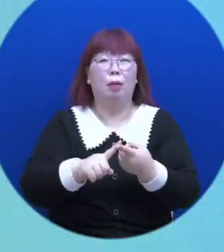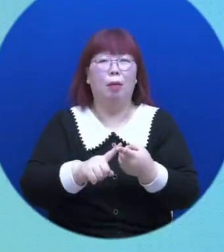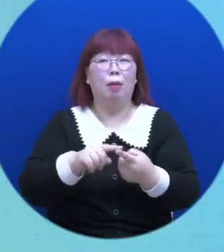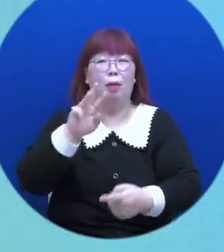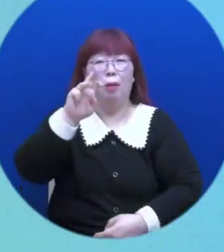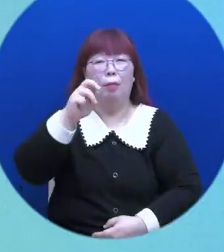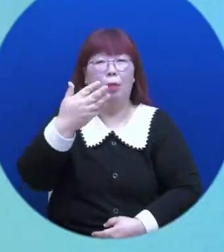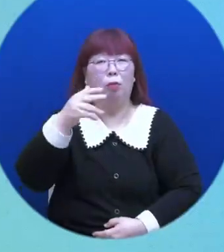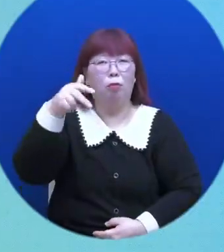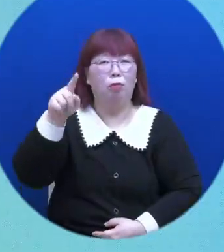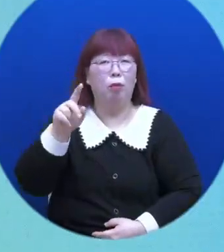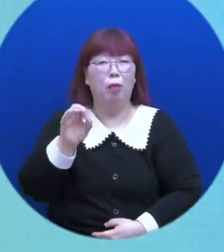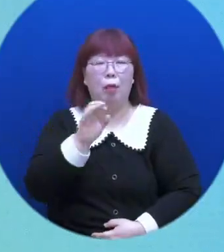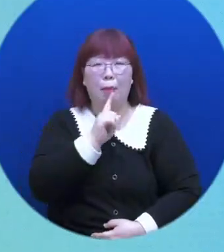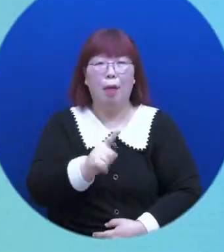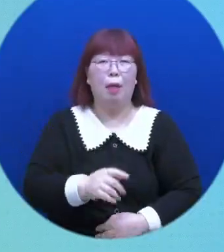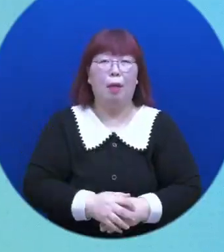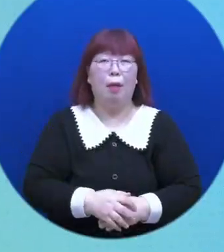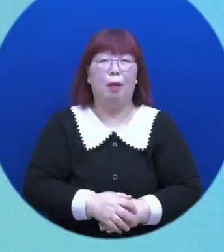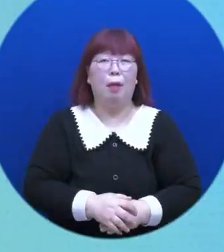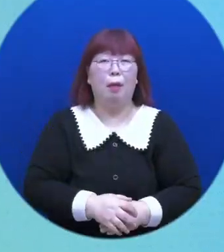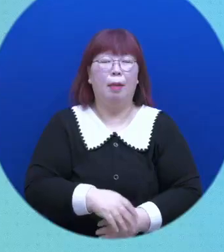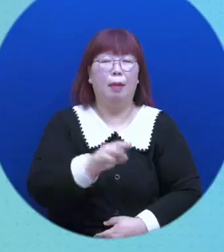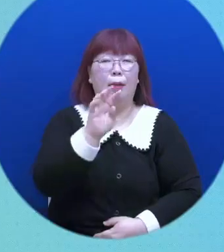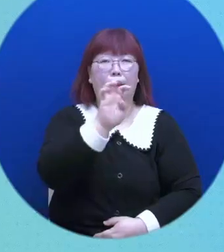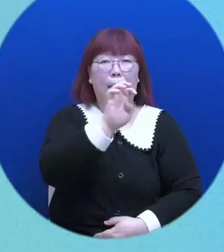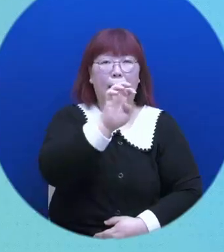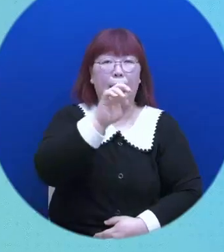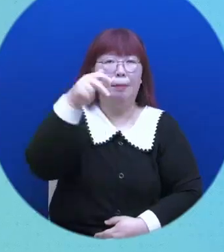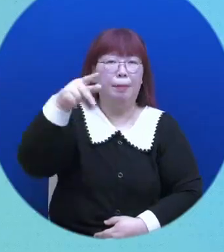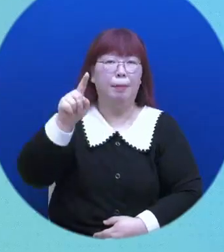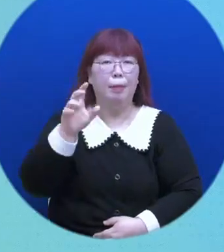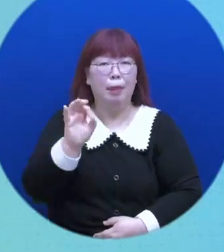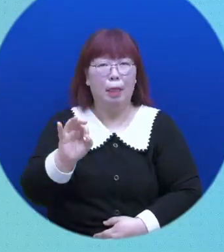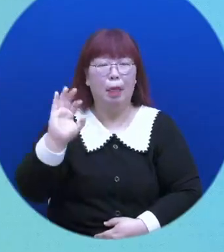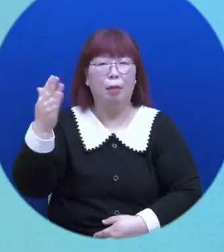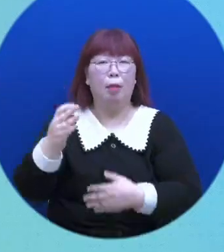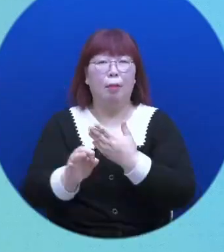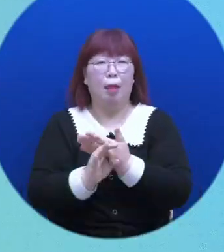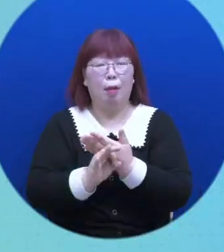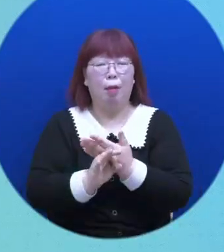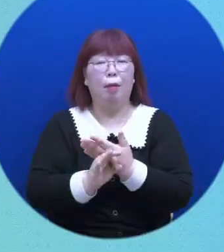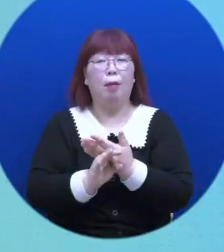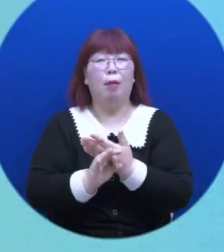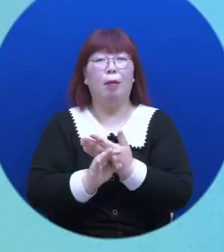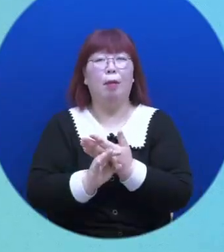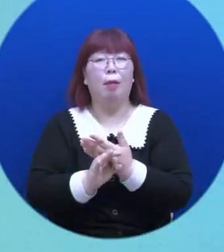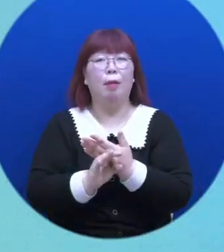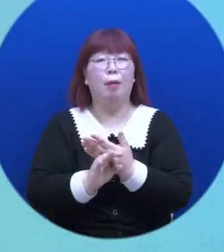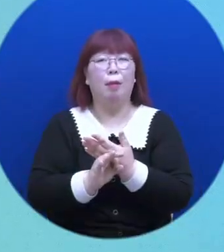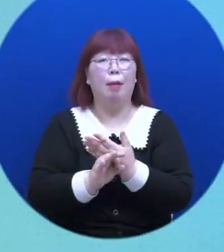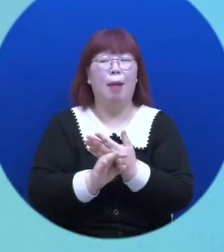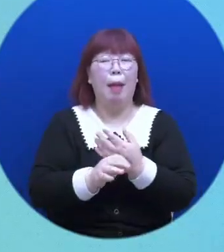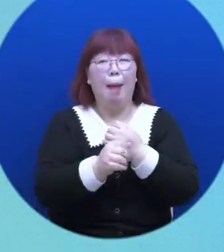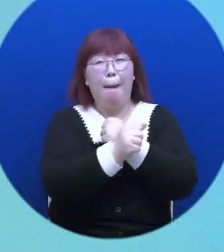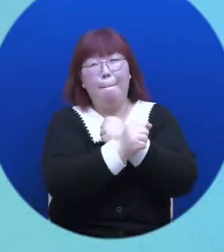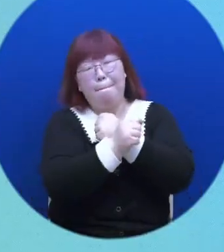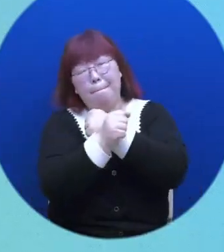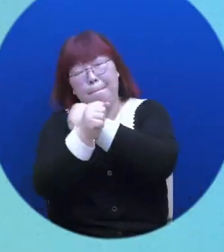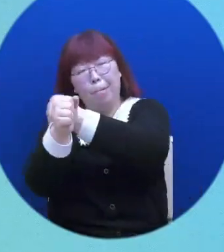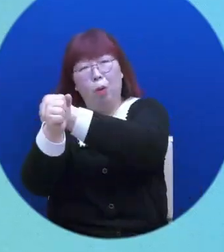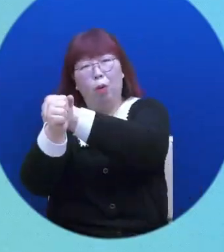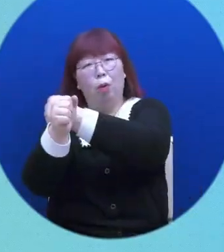39장에서 얘기해요. 그리고 40장으로 넘어와요. 근데 40장으로 넘어오면서 바빌론 포로로